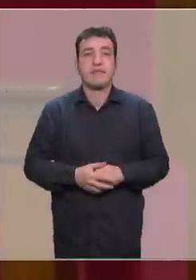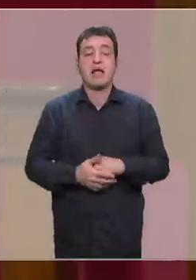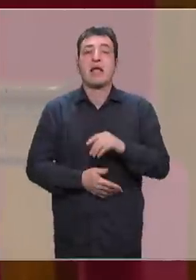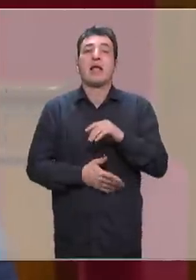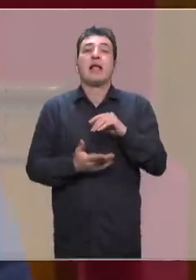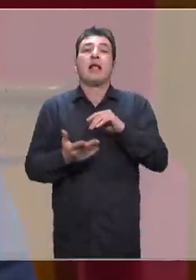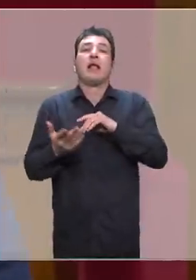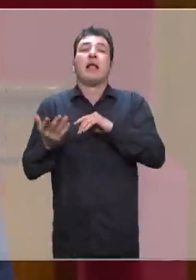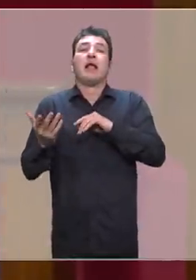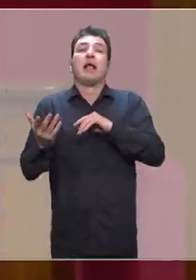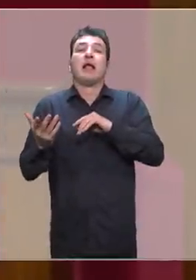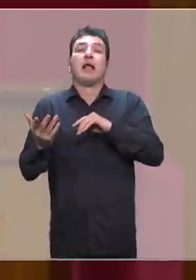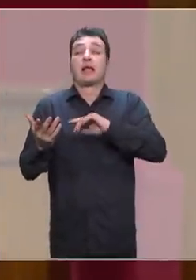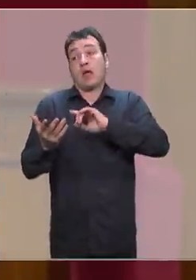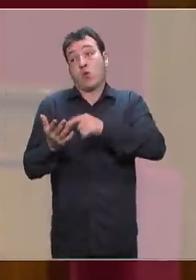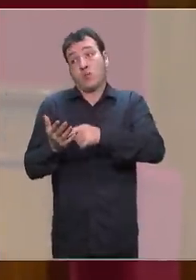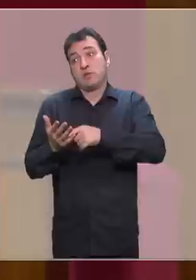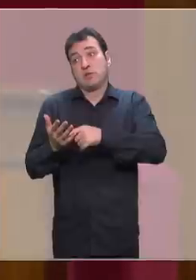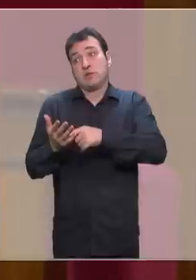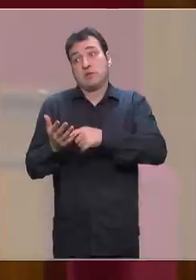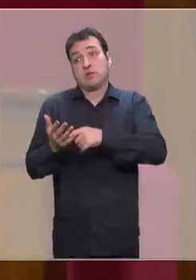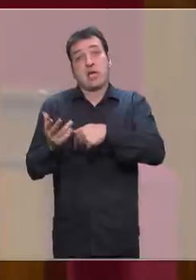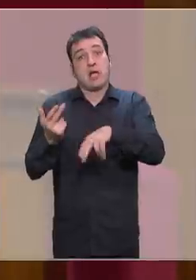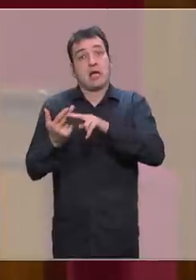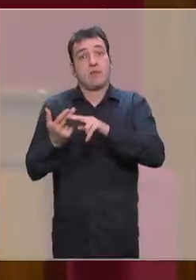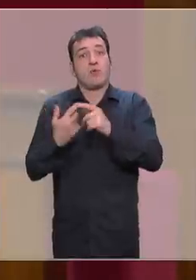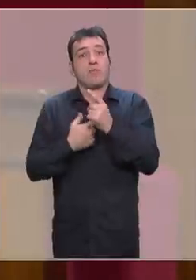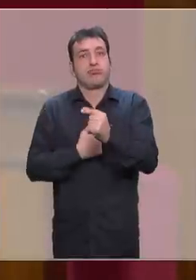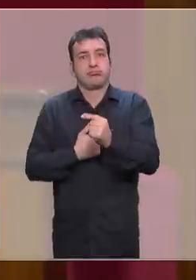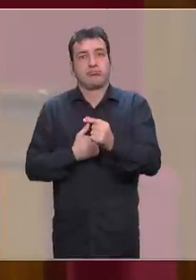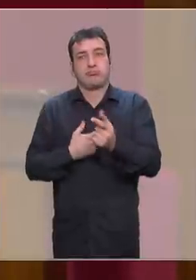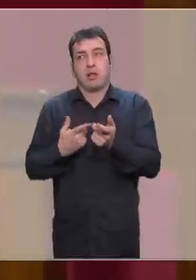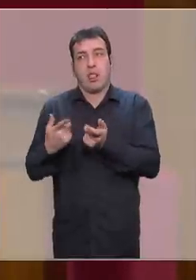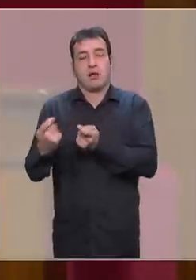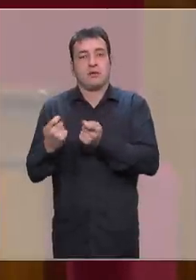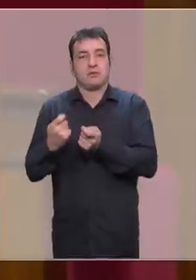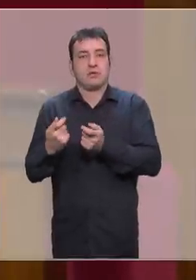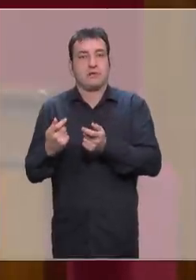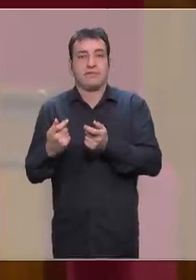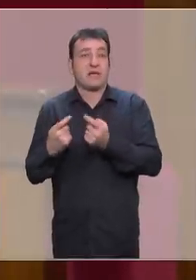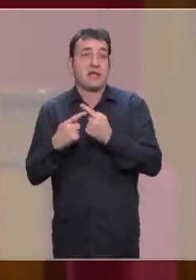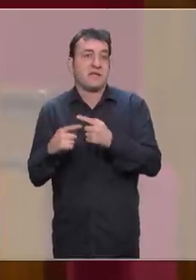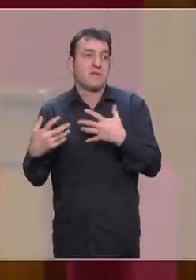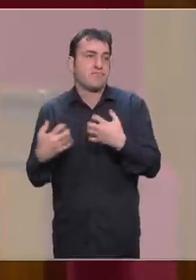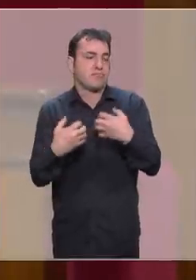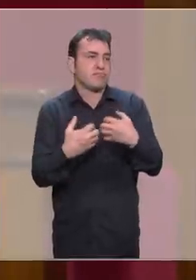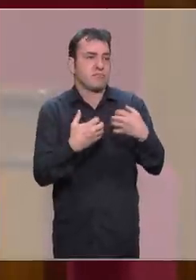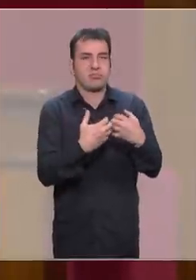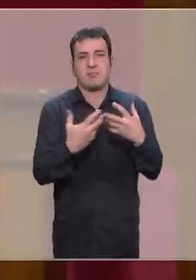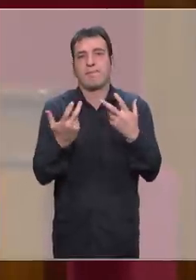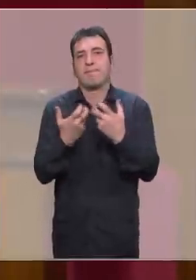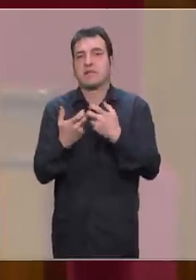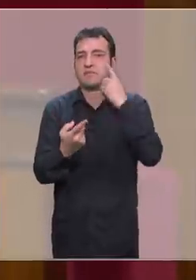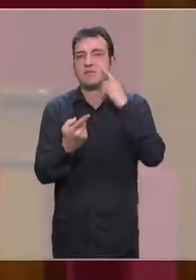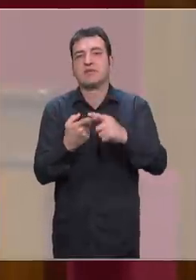d'autre choix que des réponses rapides et coordonnées aux différentes crises et chocs auxquels nous faisons face. Ainsi, la question des mobilités devient un